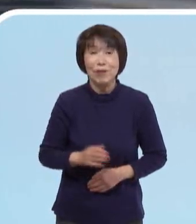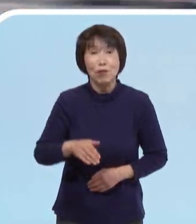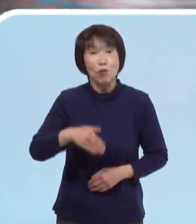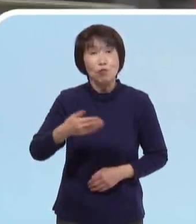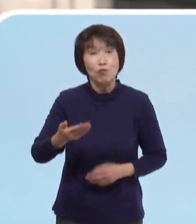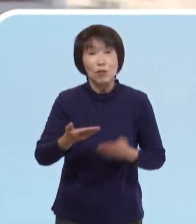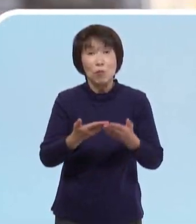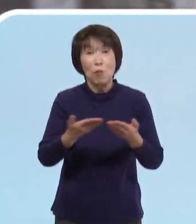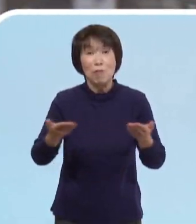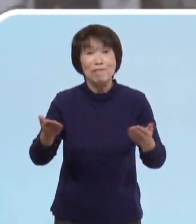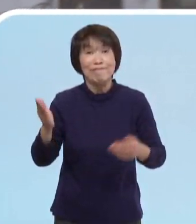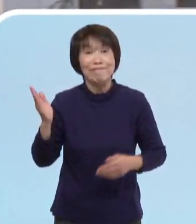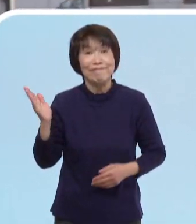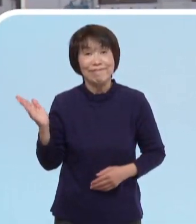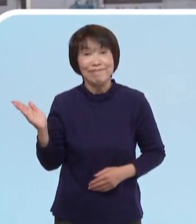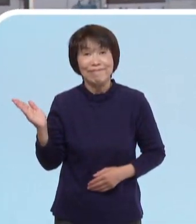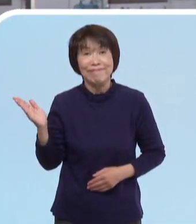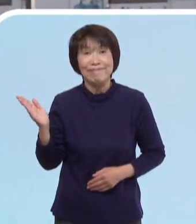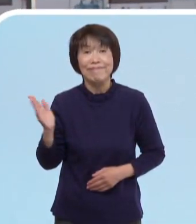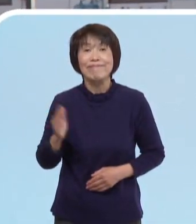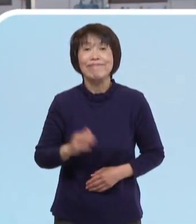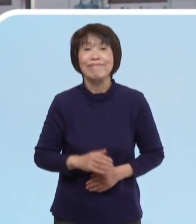さらにもう一軒、